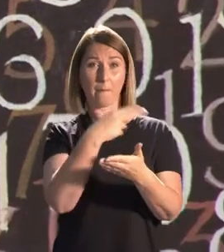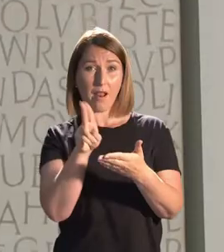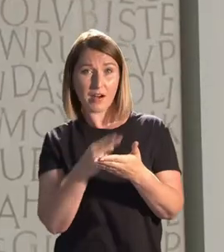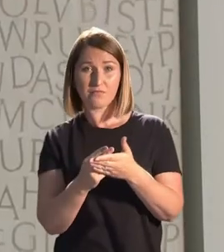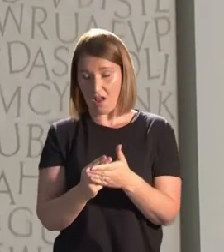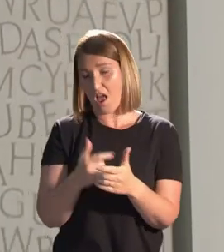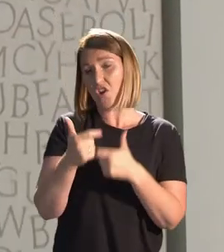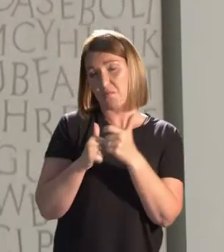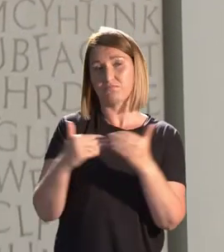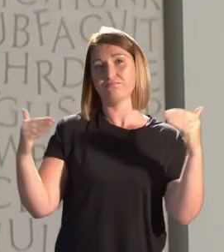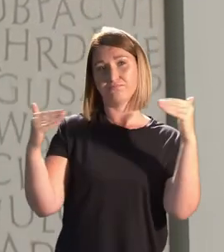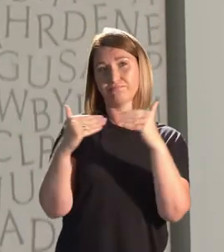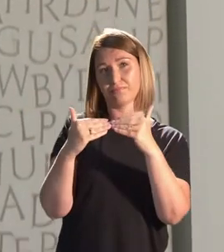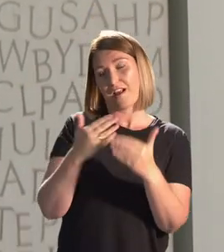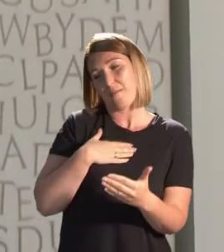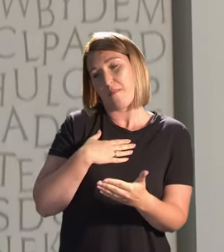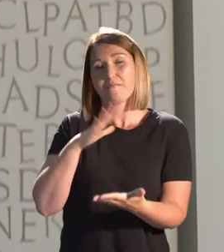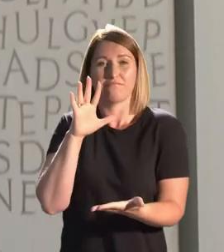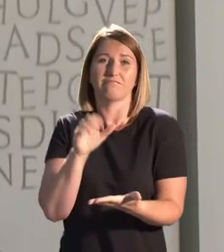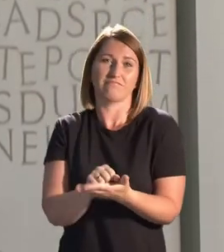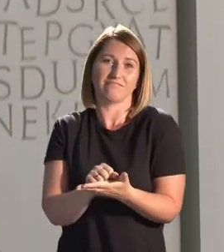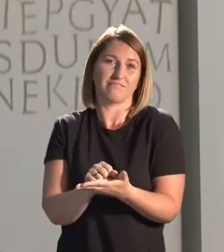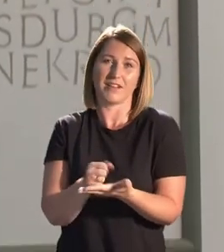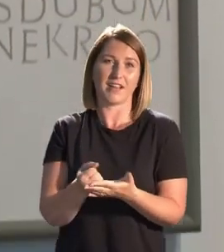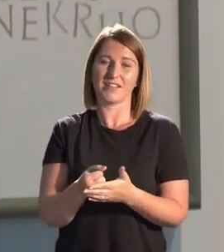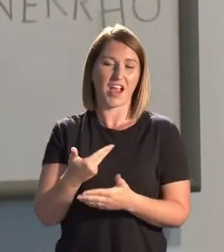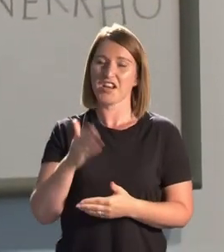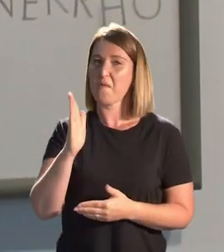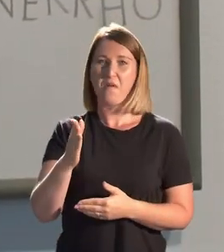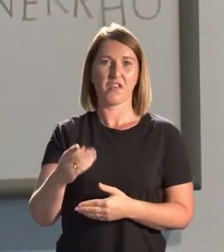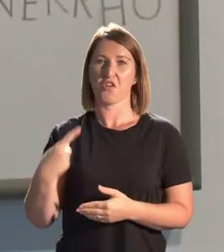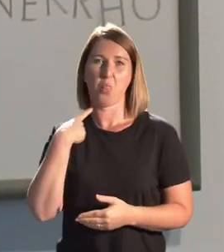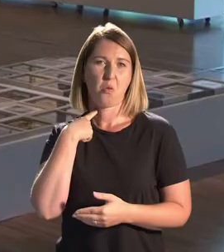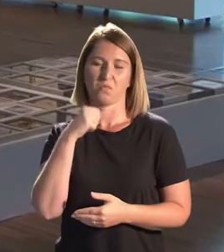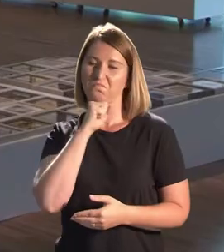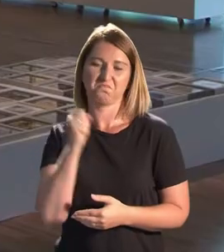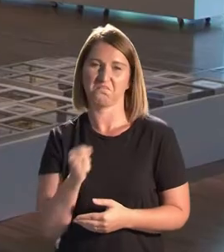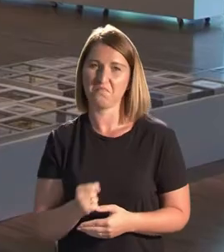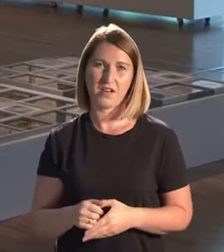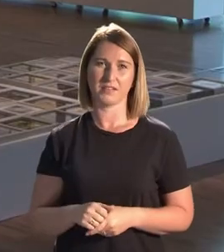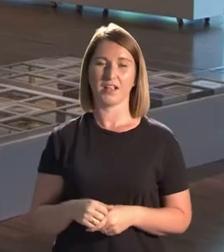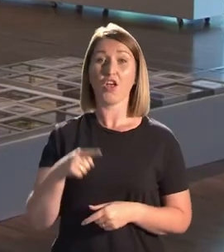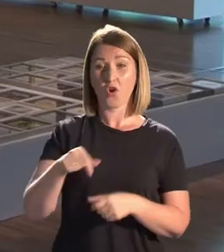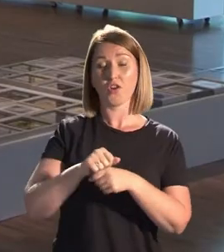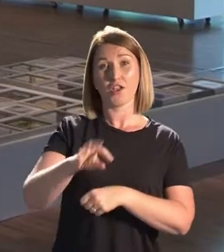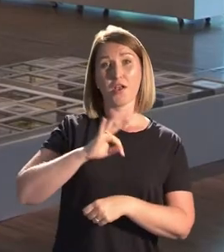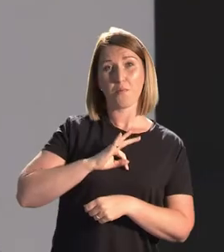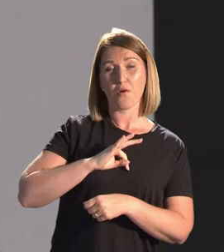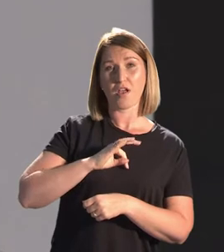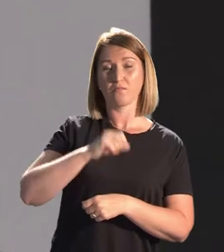robię to również jednocześnie. Mam zajęcie, mówię, nigdy się nie będę nudził chyba i jest to moją pasją,